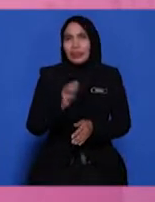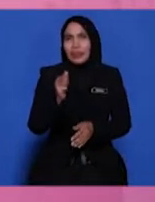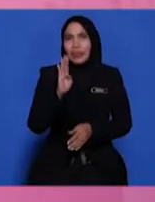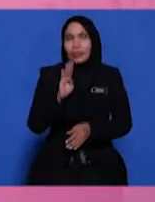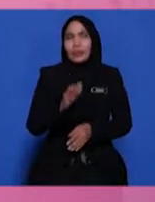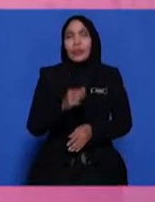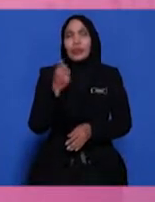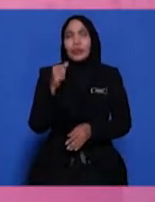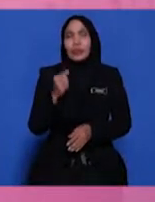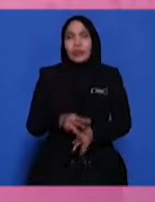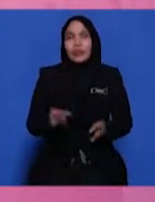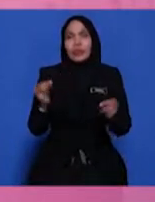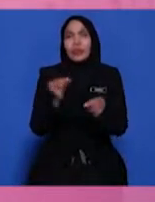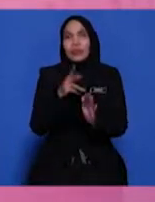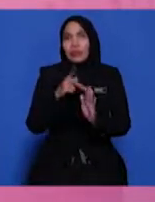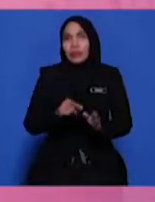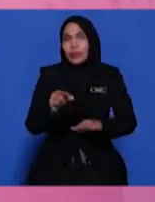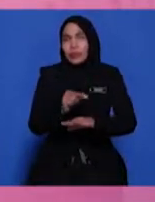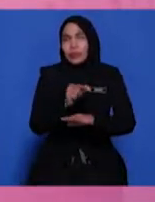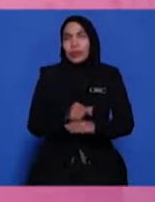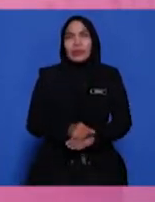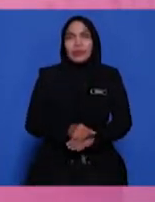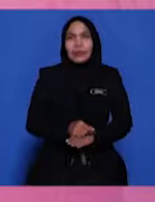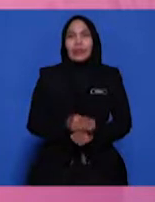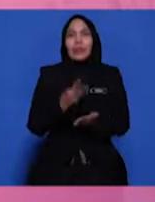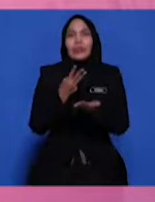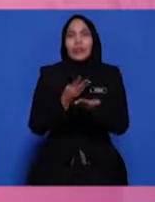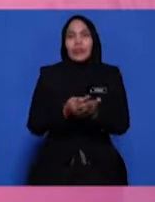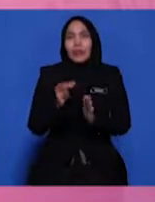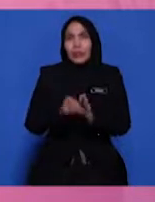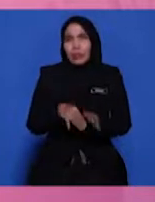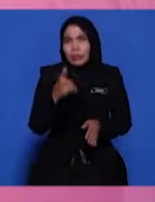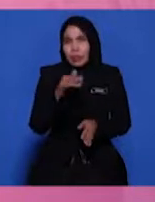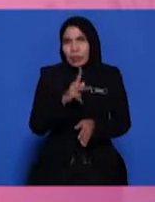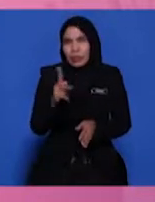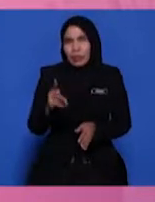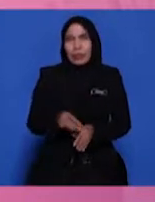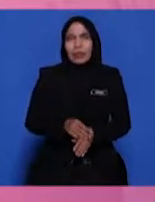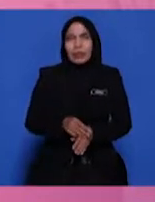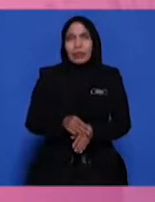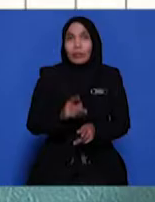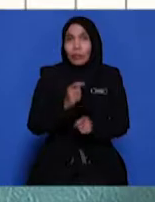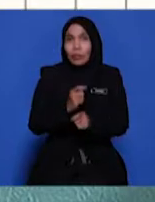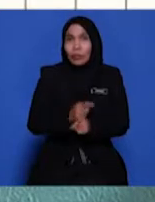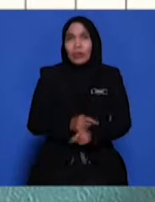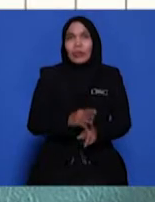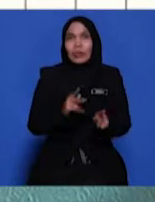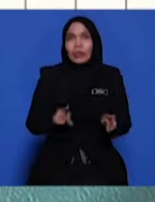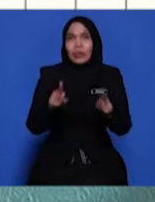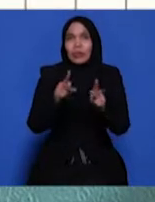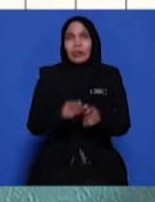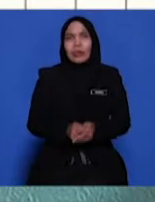Matematik Pengguna Pengurusan Kewangan. Wang memainkan peranan penting dalam kehidupan kita. Oleh